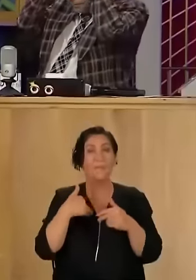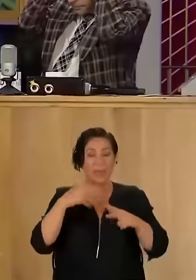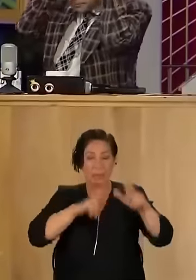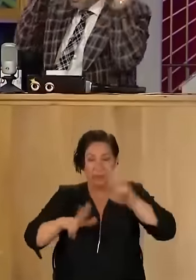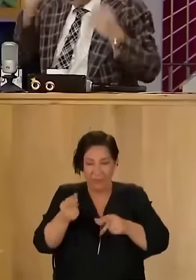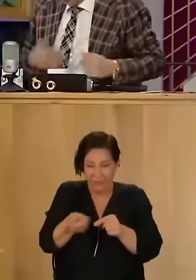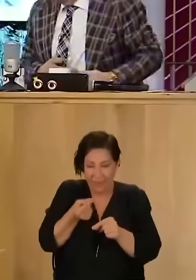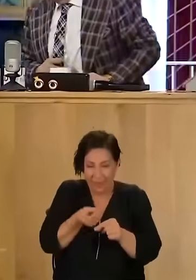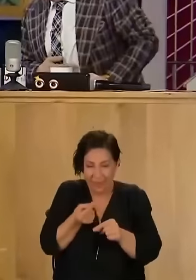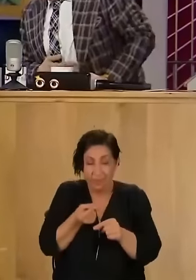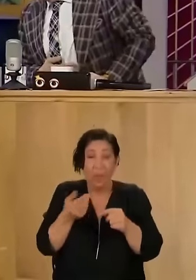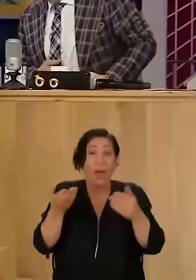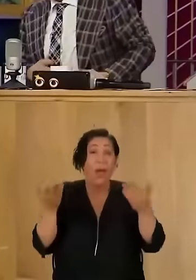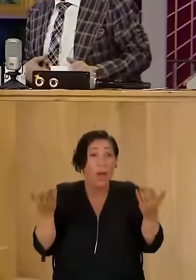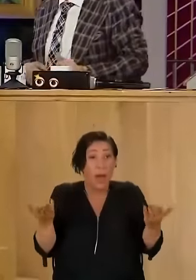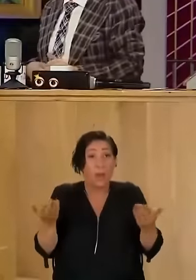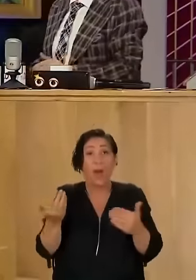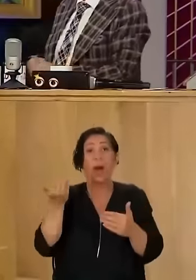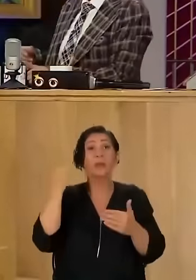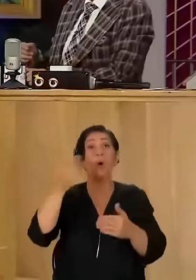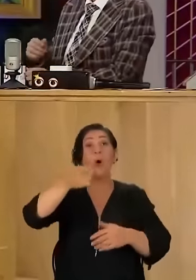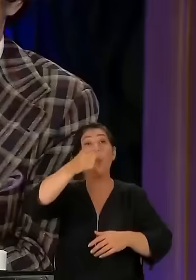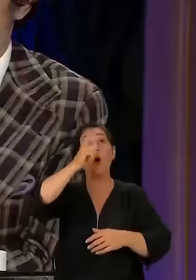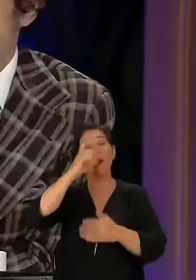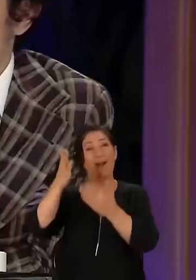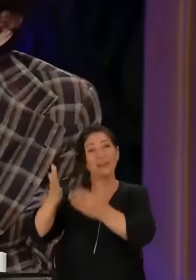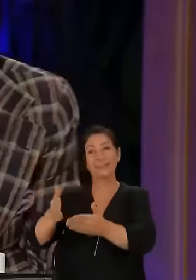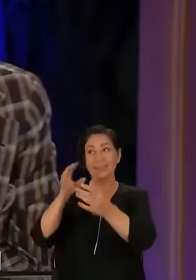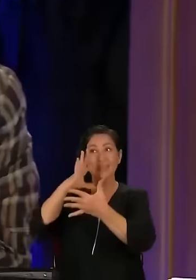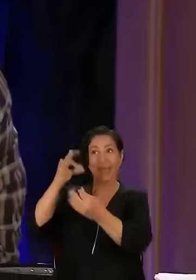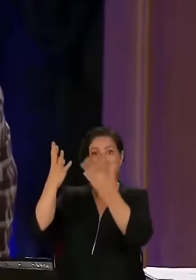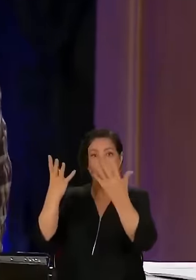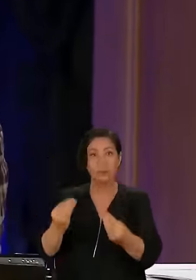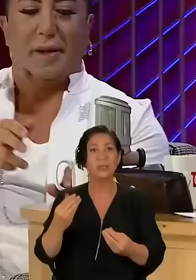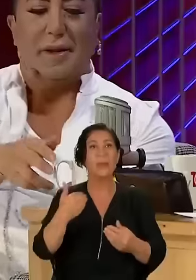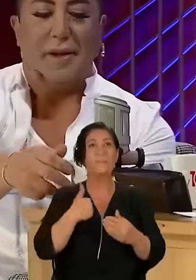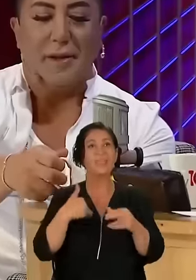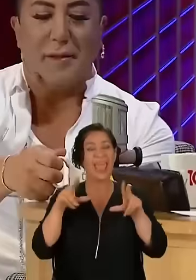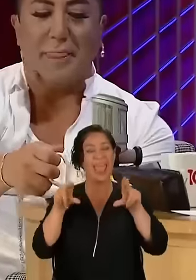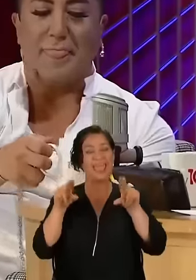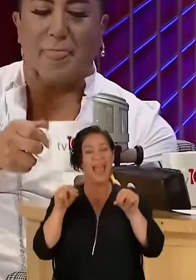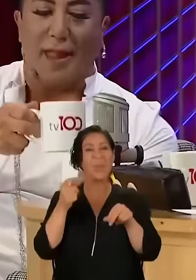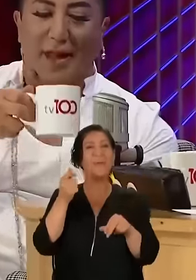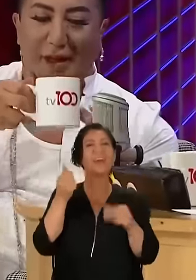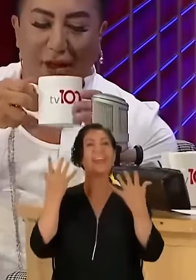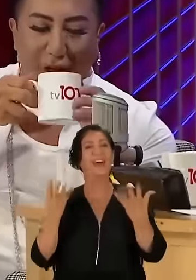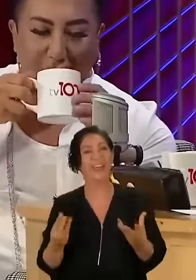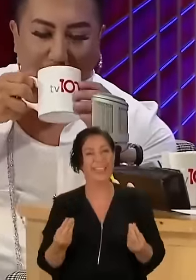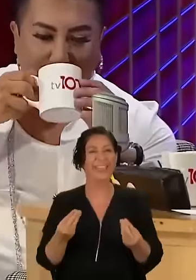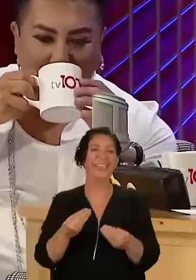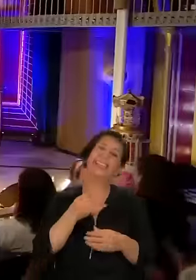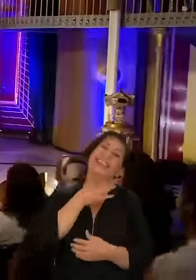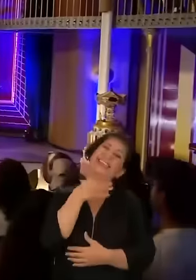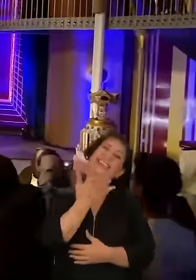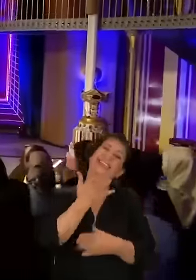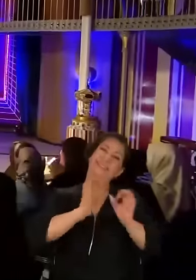kostüm dikerdim. Ama arkamızda böyle Okan Bayülken gibi insanlar olunca biz de yeterli baki olduk hocam. Ay canım